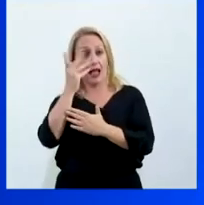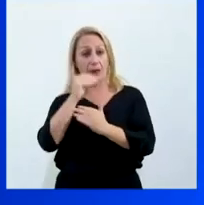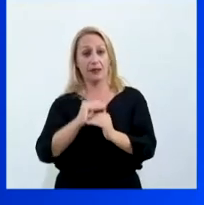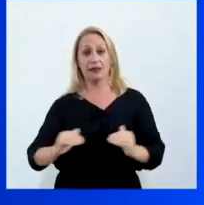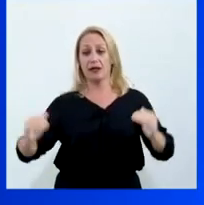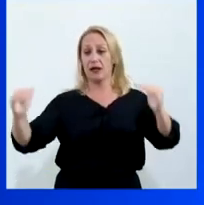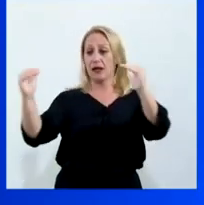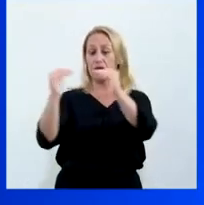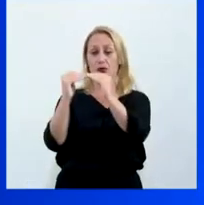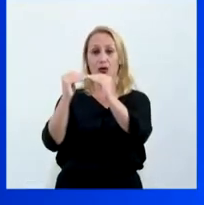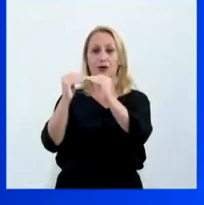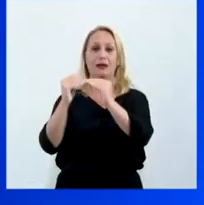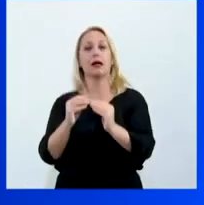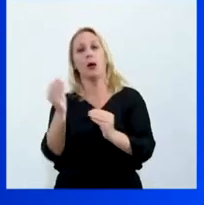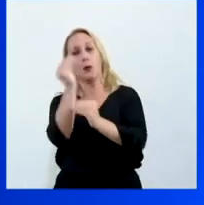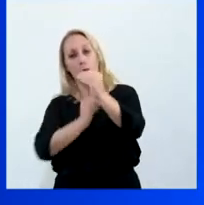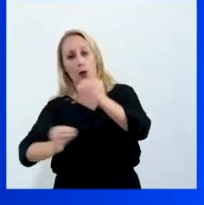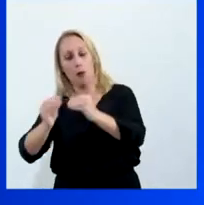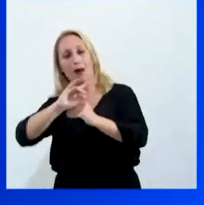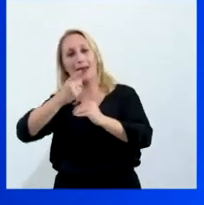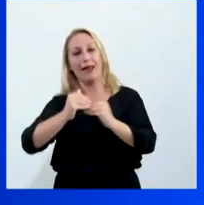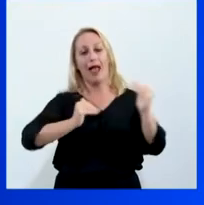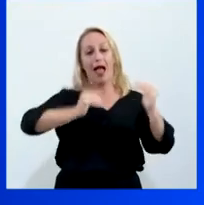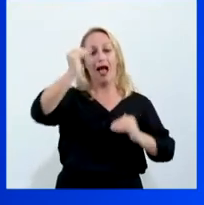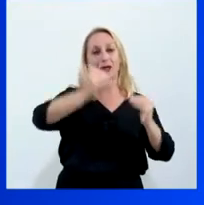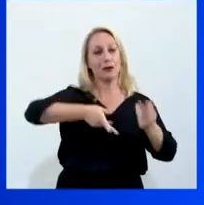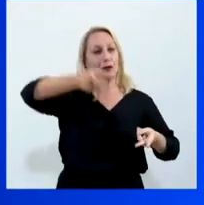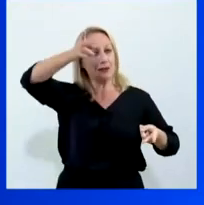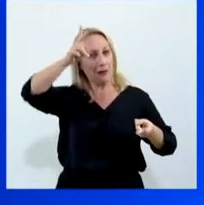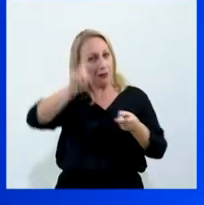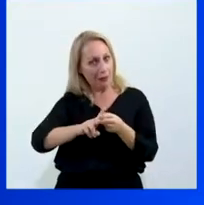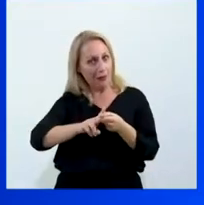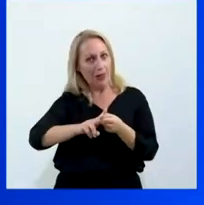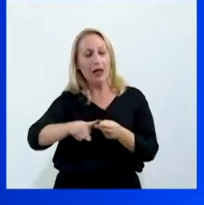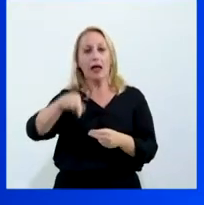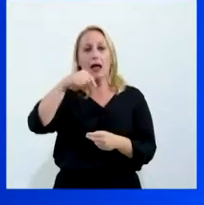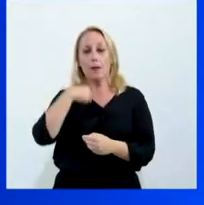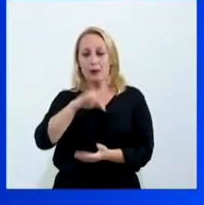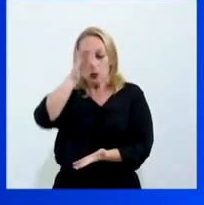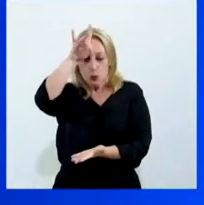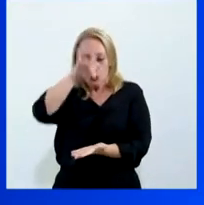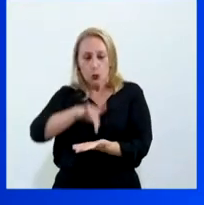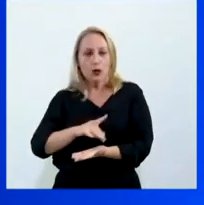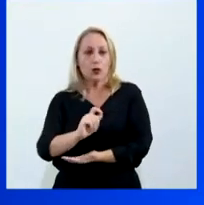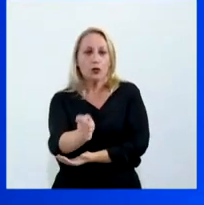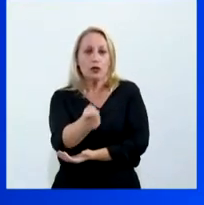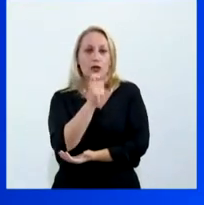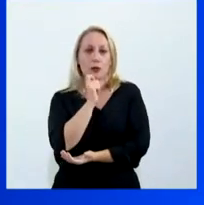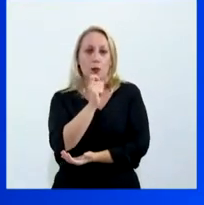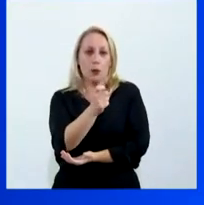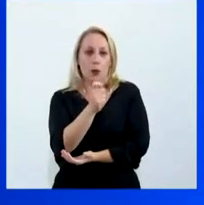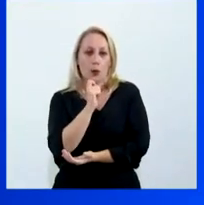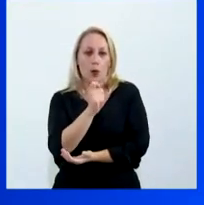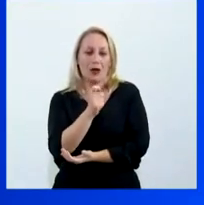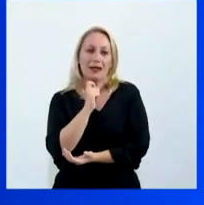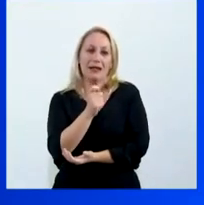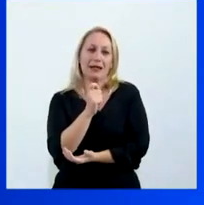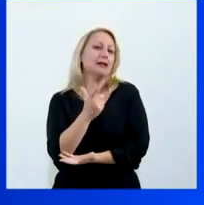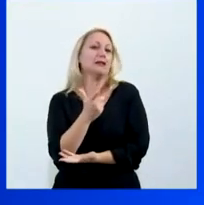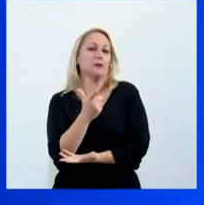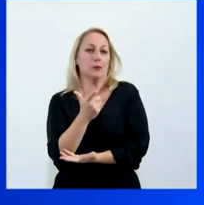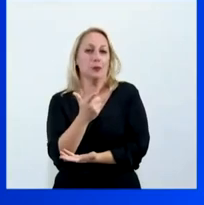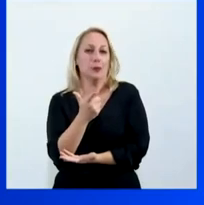λιγότερες ανισότητες είναι στον πυρήνα και της δικιάς μου φιλελεύθερης πολιτικής, θα